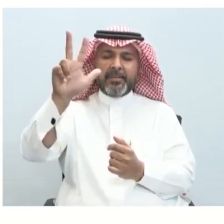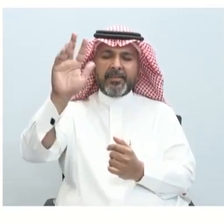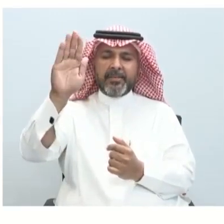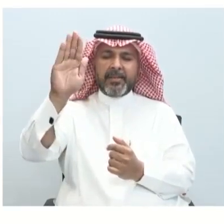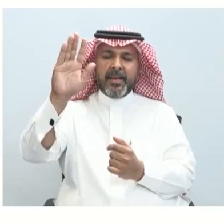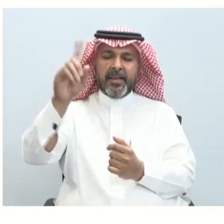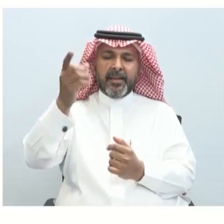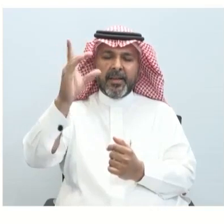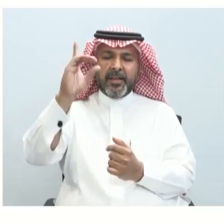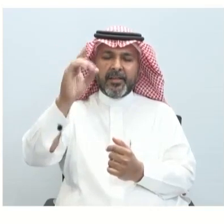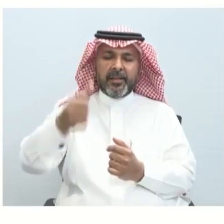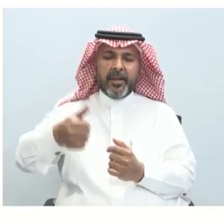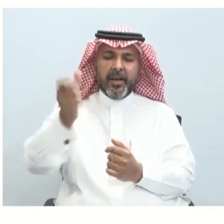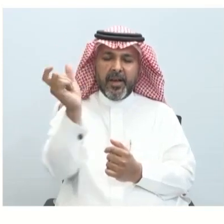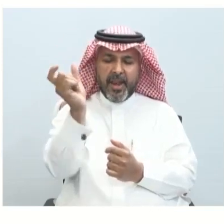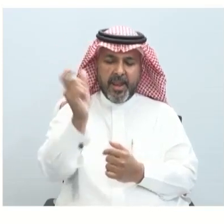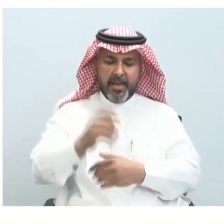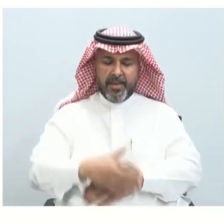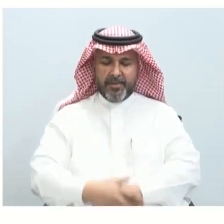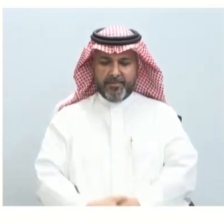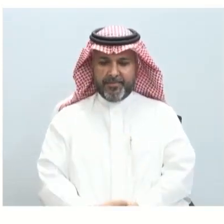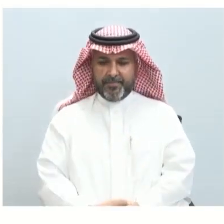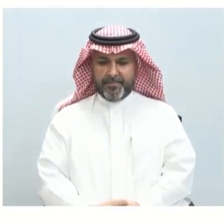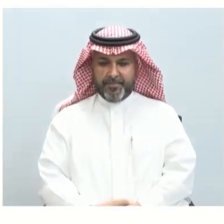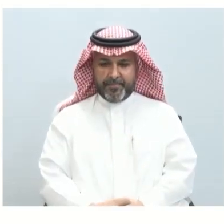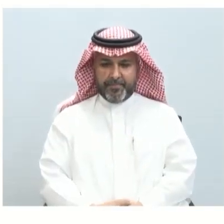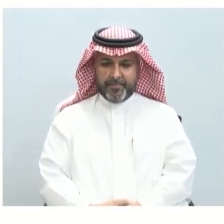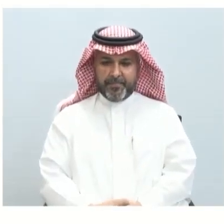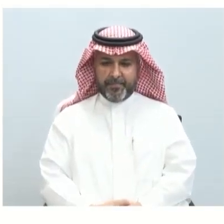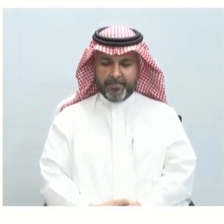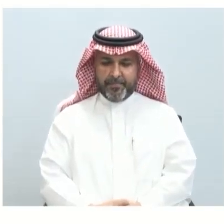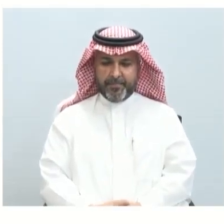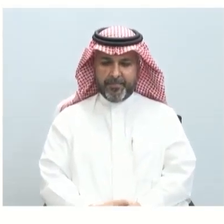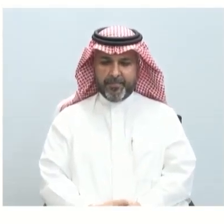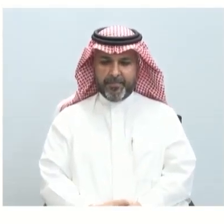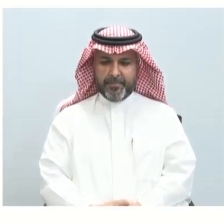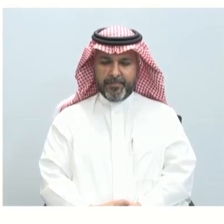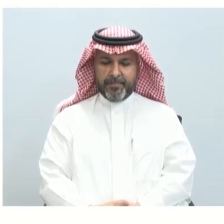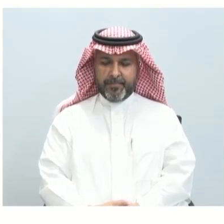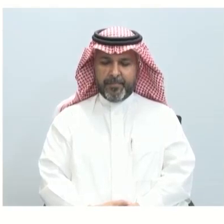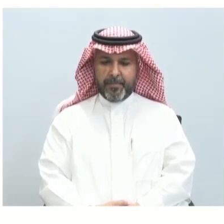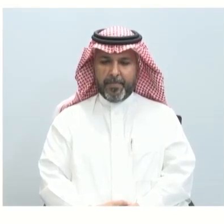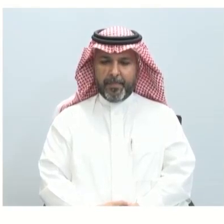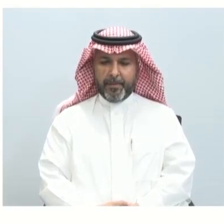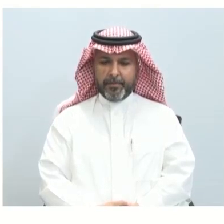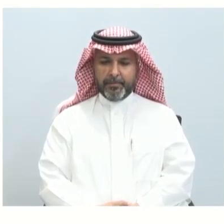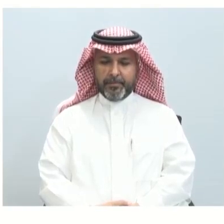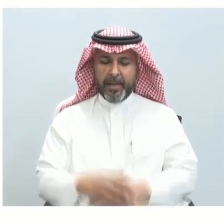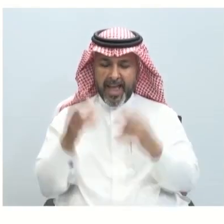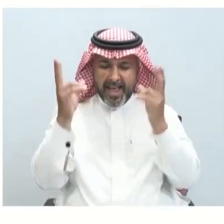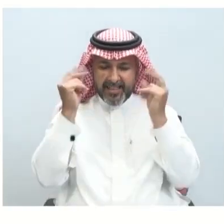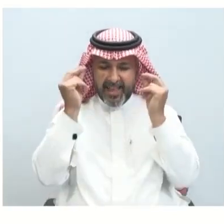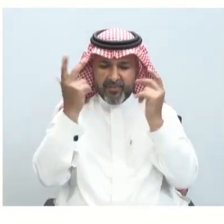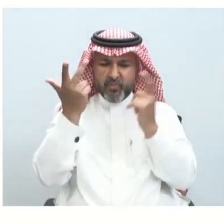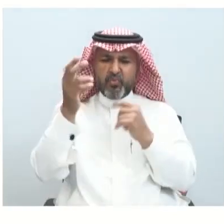الخلايا الطبيعيه ويؤثر في وظائف المخلوق الحي في سؤال 44 من خلال معرفك بالسرطان